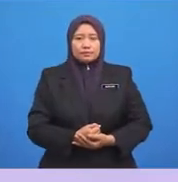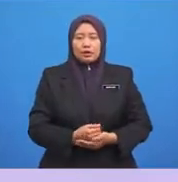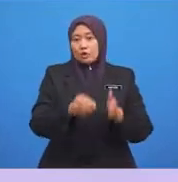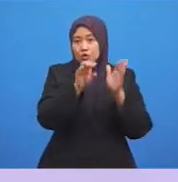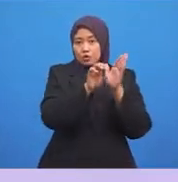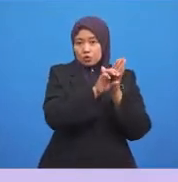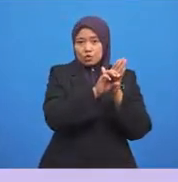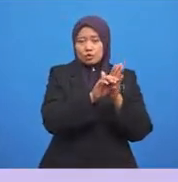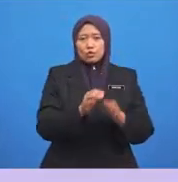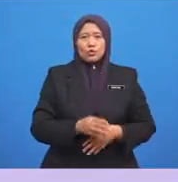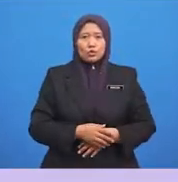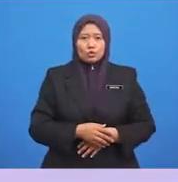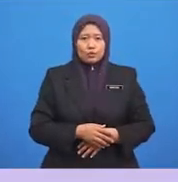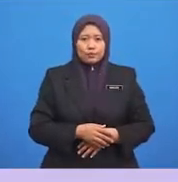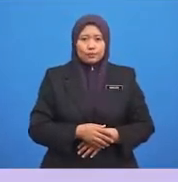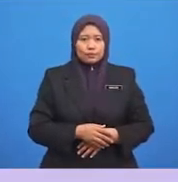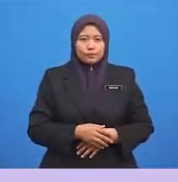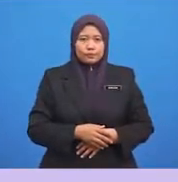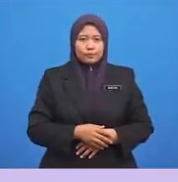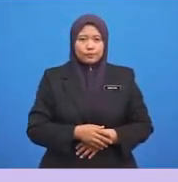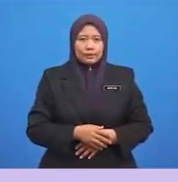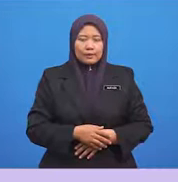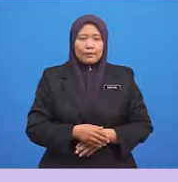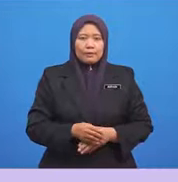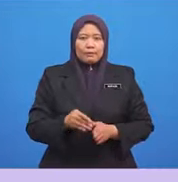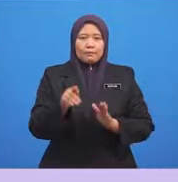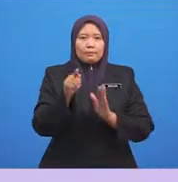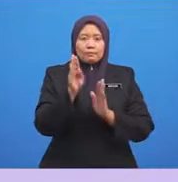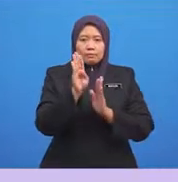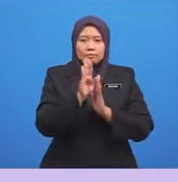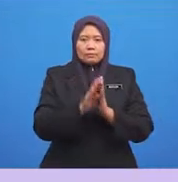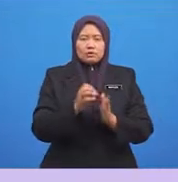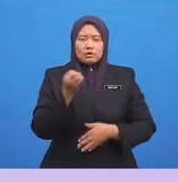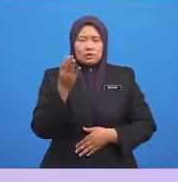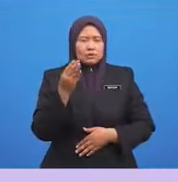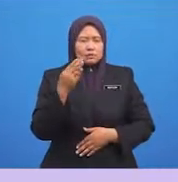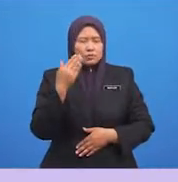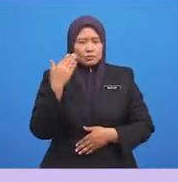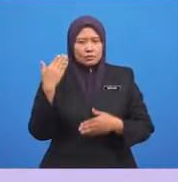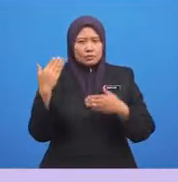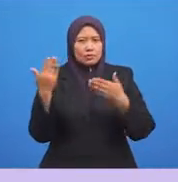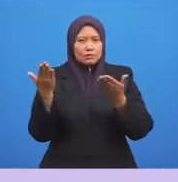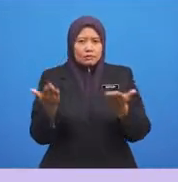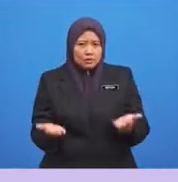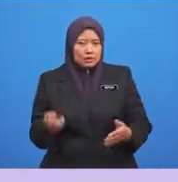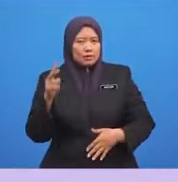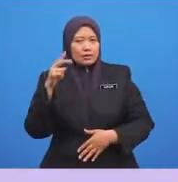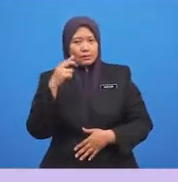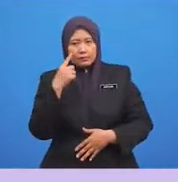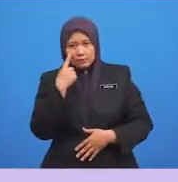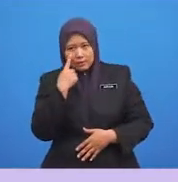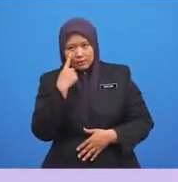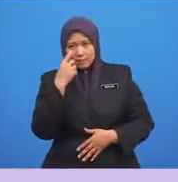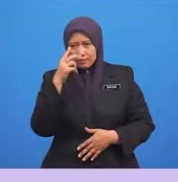Contoh pepatah ialah berapa berat mata memandang, berat lagi